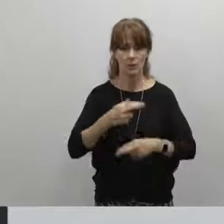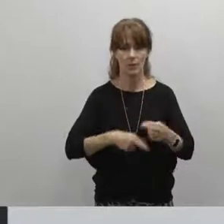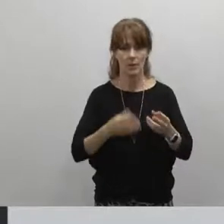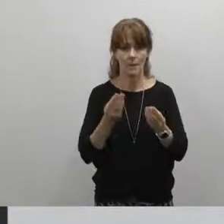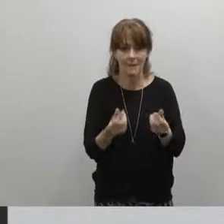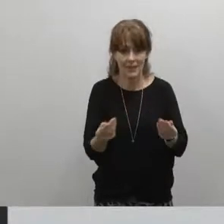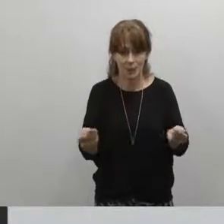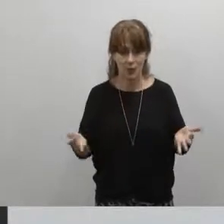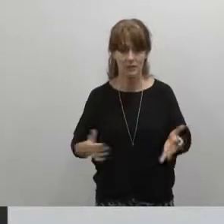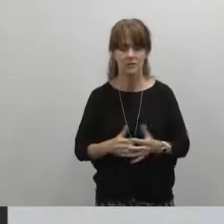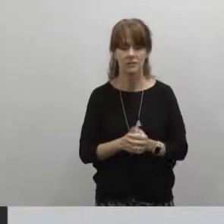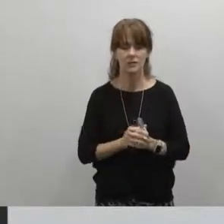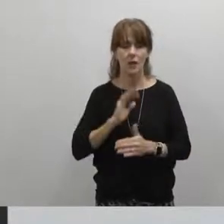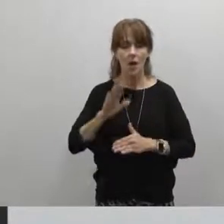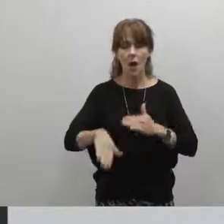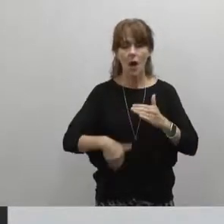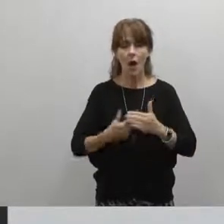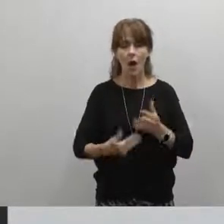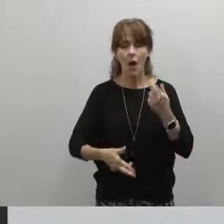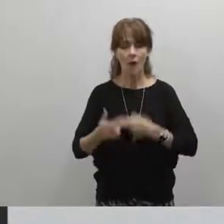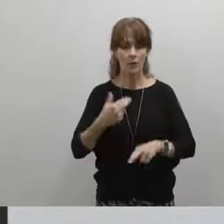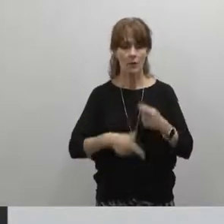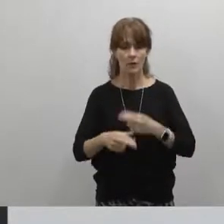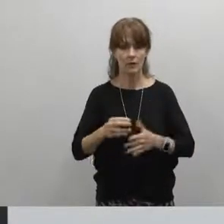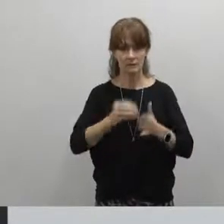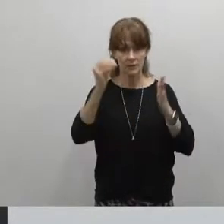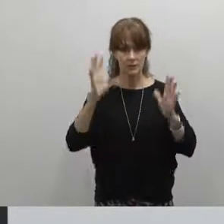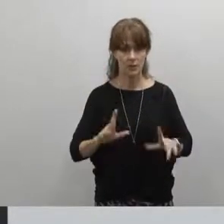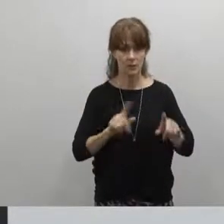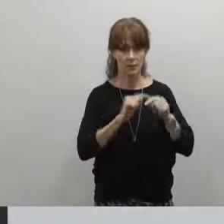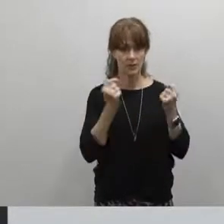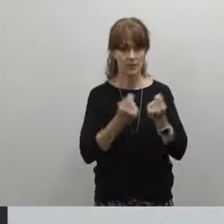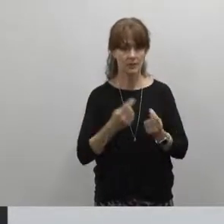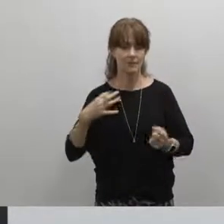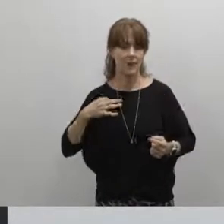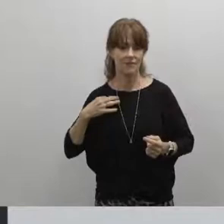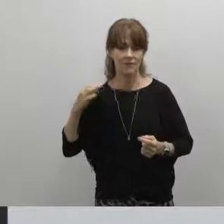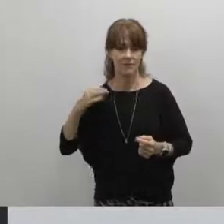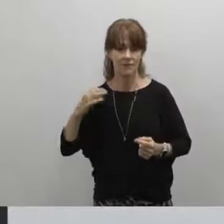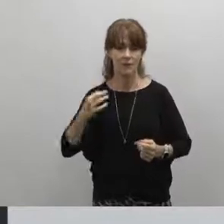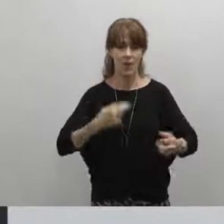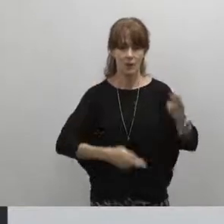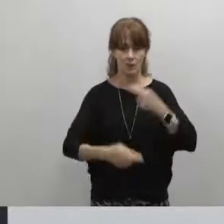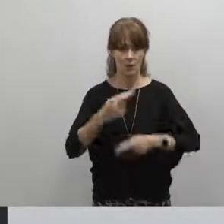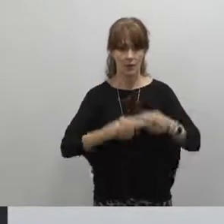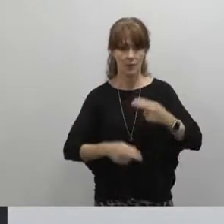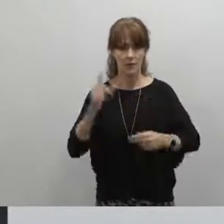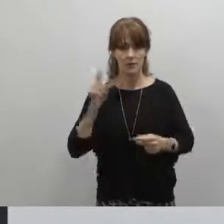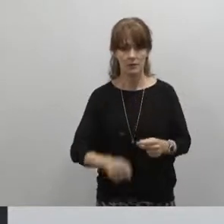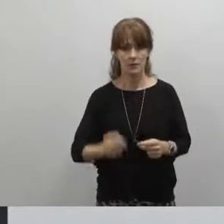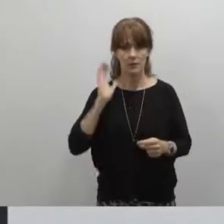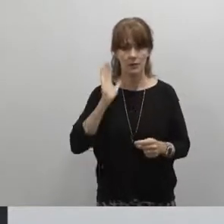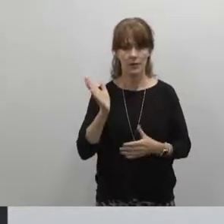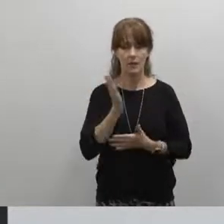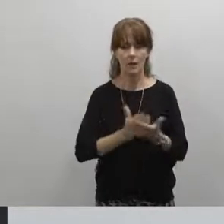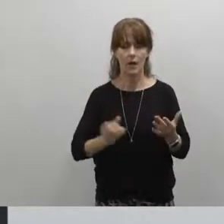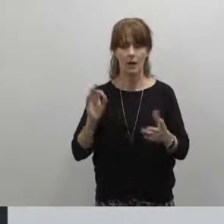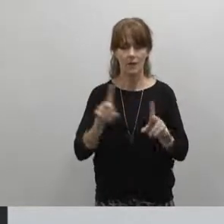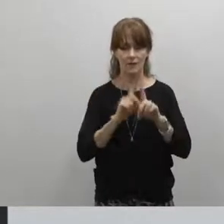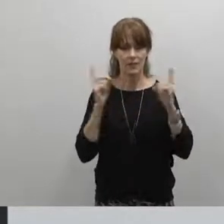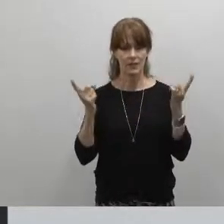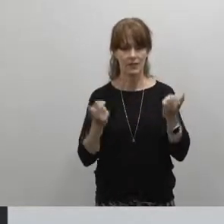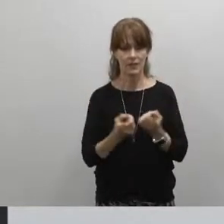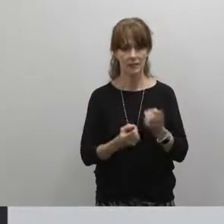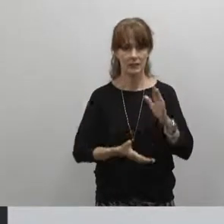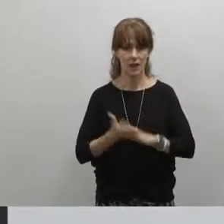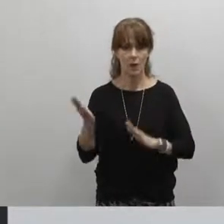dương chọn pra thông năng xâm rạp tại rộp bó cặp bông xâm rạp pra lãng vinh tại bản nó mình mến chào xâm rạm tê đôi